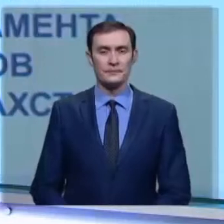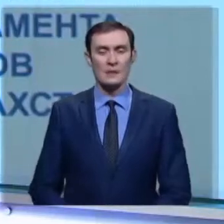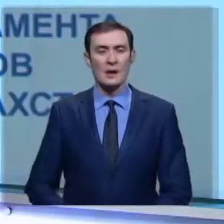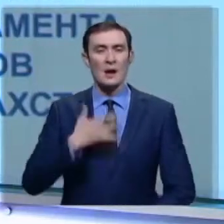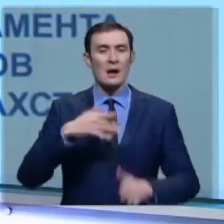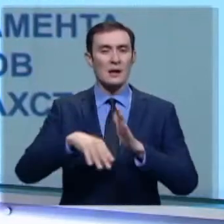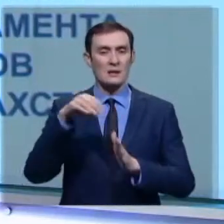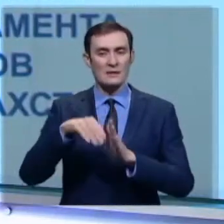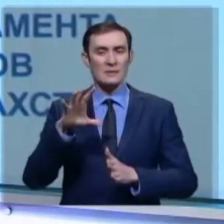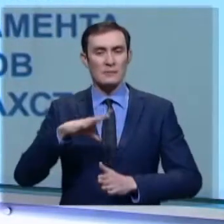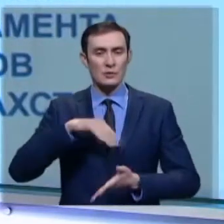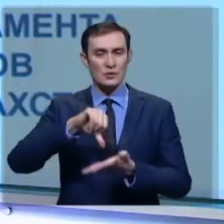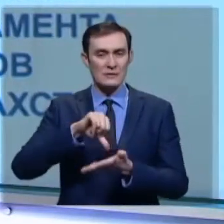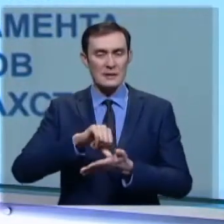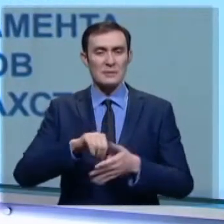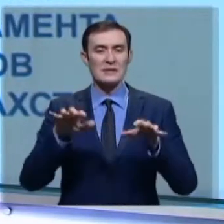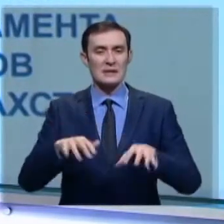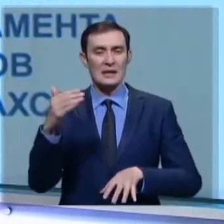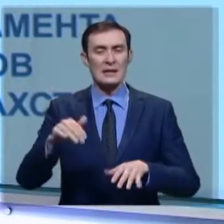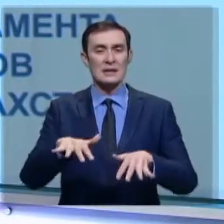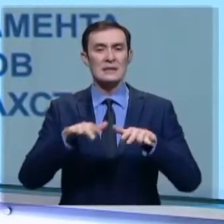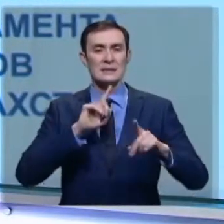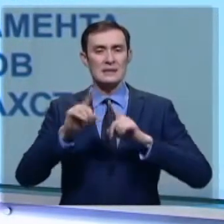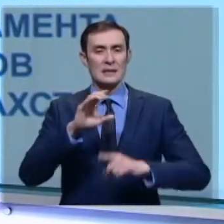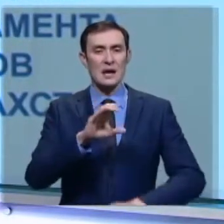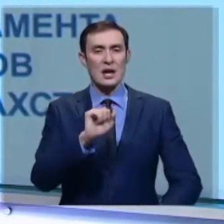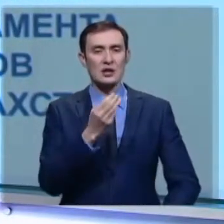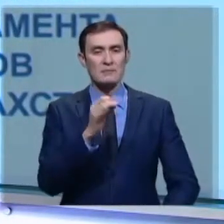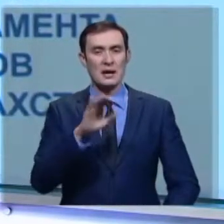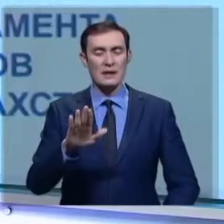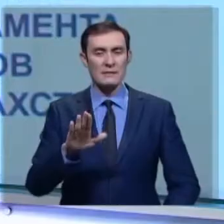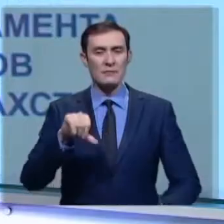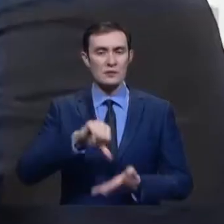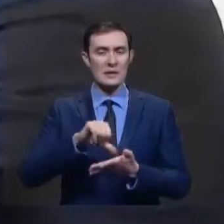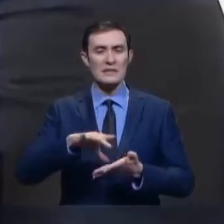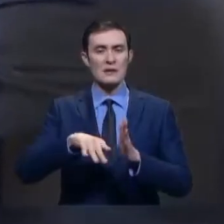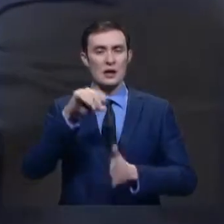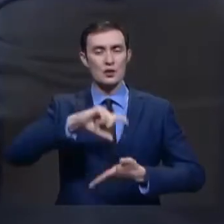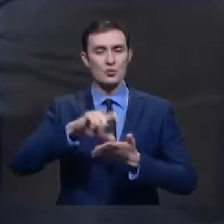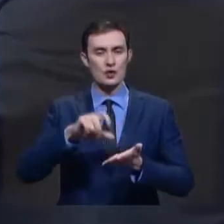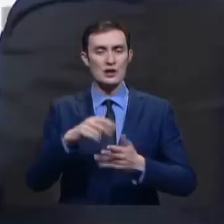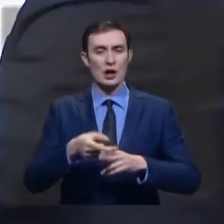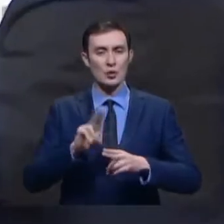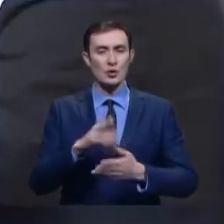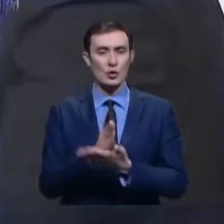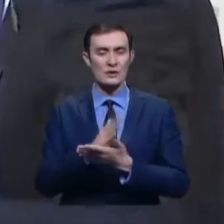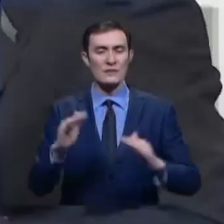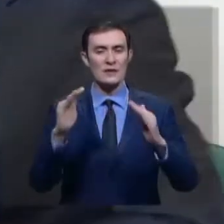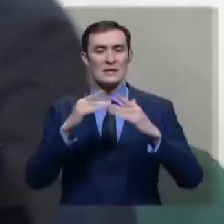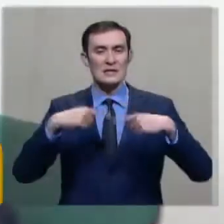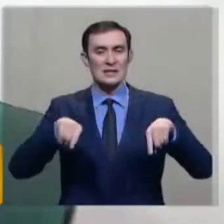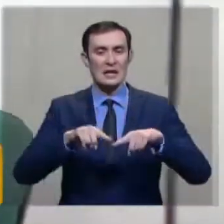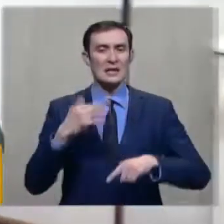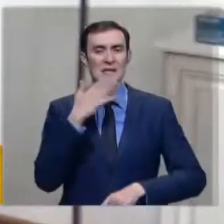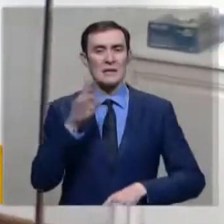проголосовал и на выборах и председатель сената маулен ашимбаев пришел на избирательный участок который находится в здании национальной